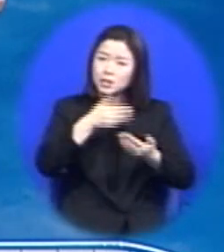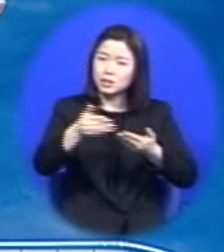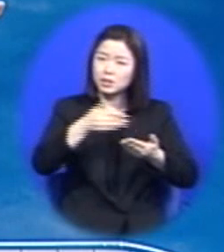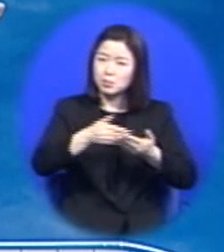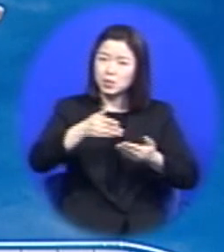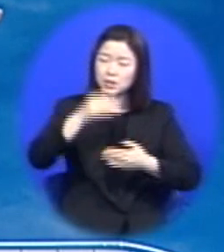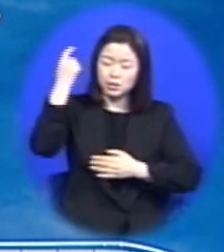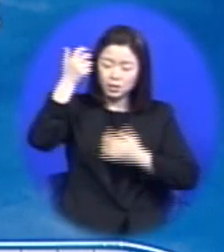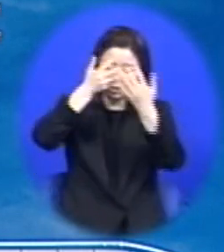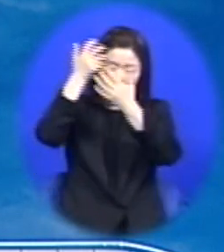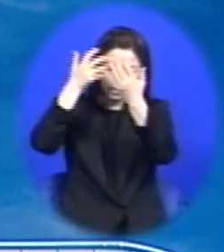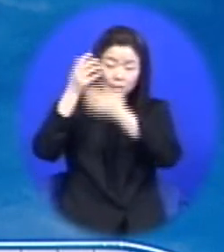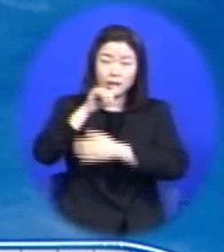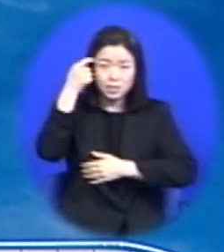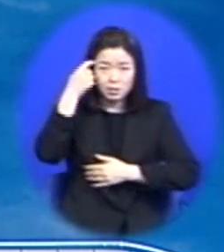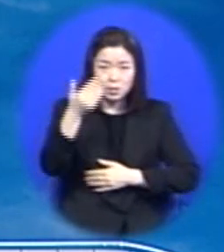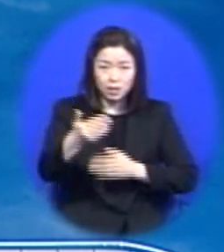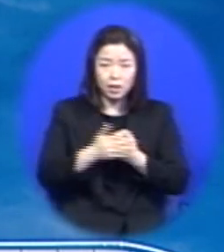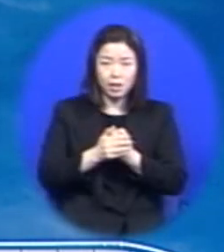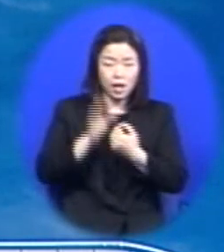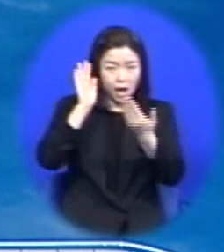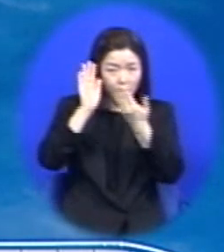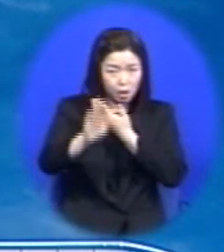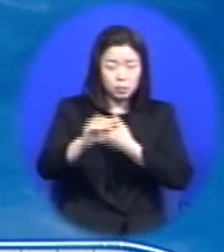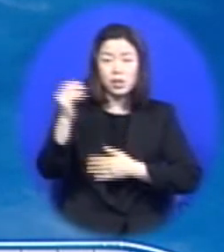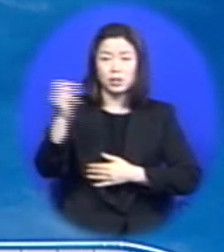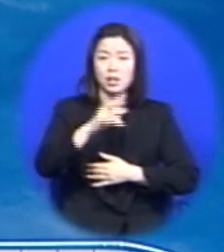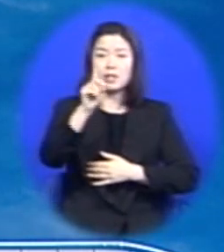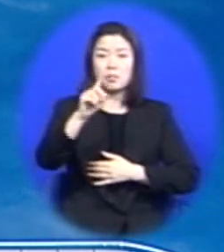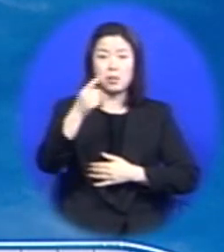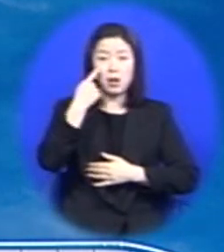그려지십니까? 나중에 한번 다시 읽어보세요.